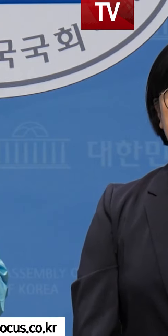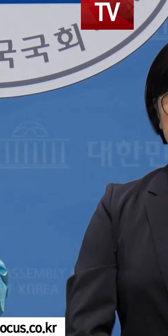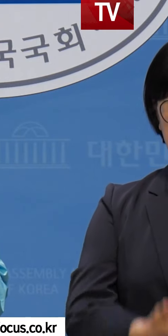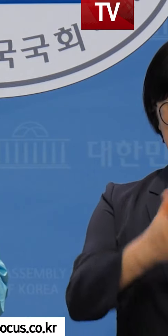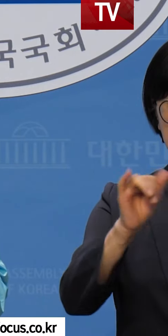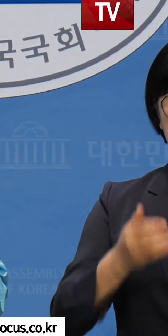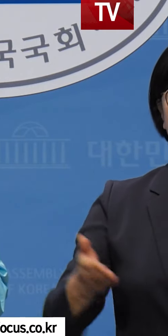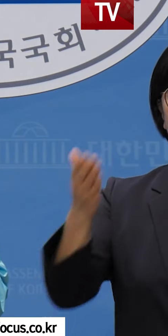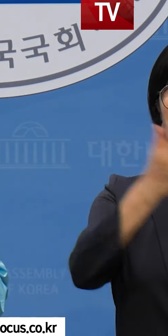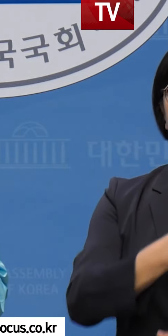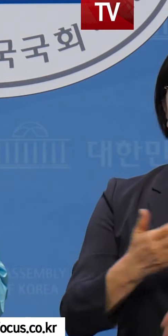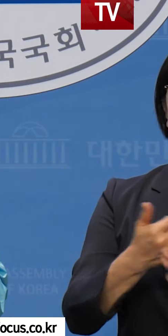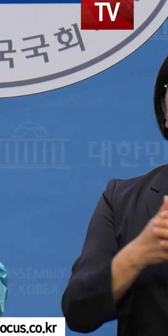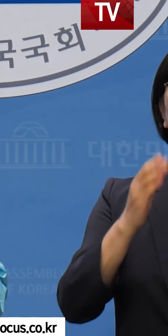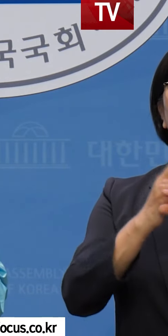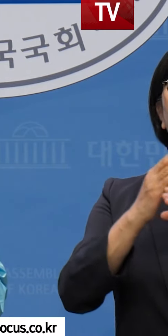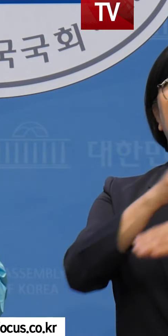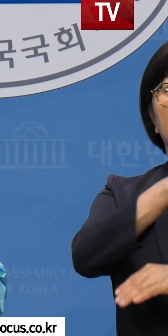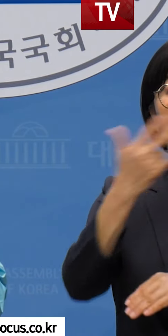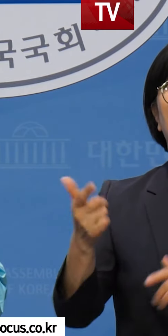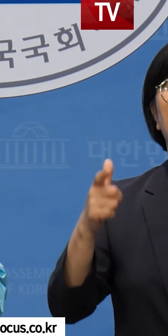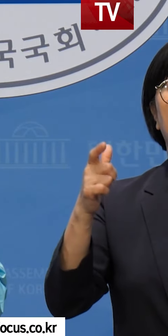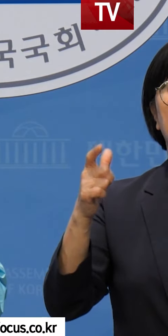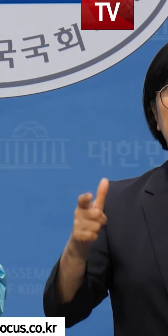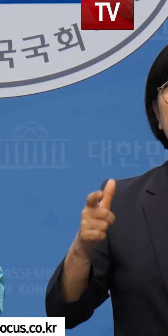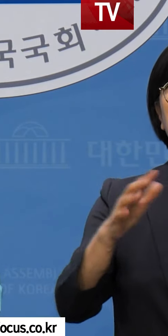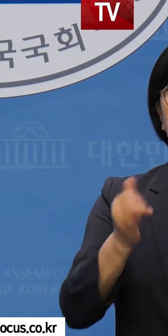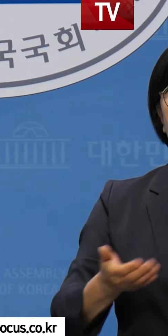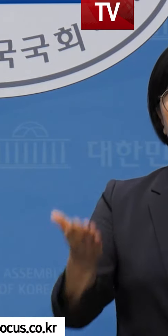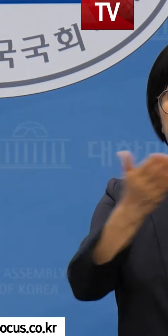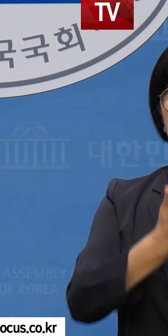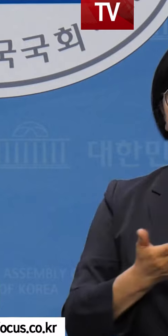존경하는 국민 여러분과 중구 성동을 주민 여러분,